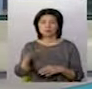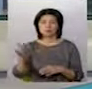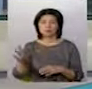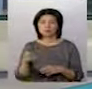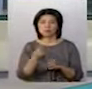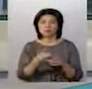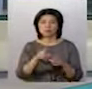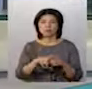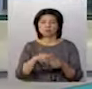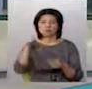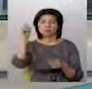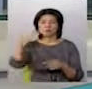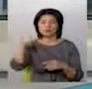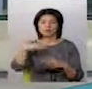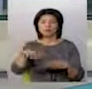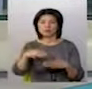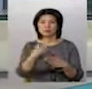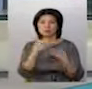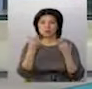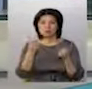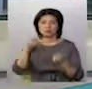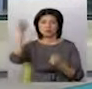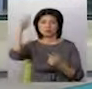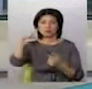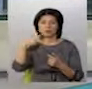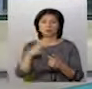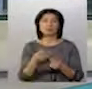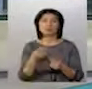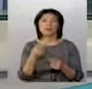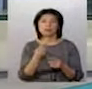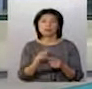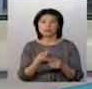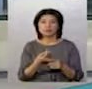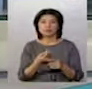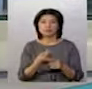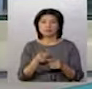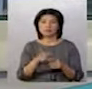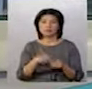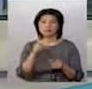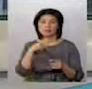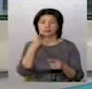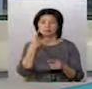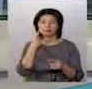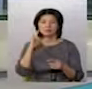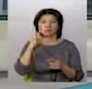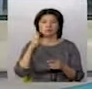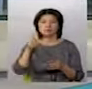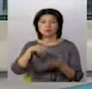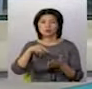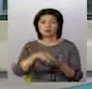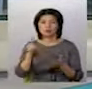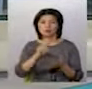арам шөптен тазартып, ойын және спорттық алаңдар салуға да қаражат қарастырылған. Бұл туралы Павлодар қалалық мәслихаттың кезектен